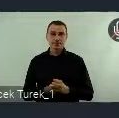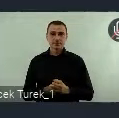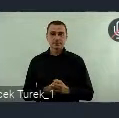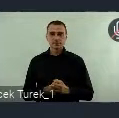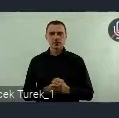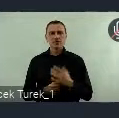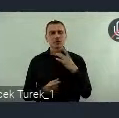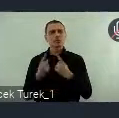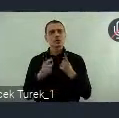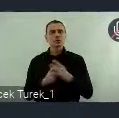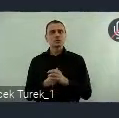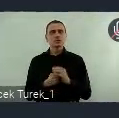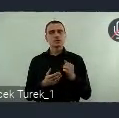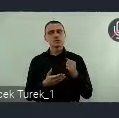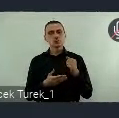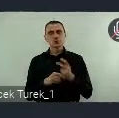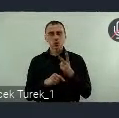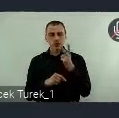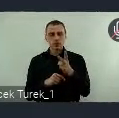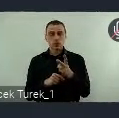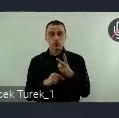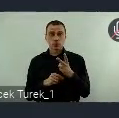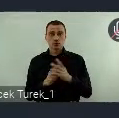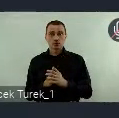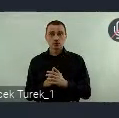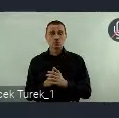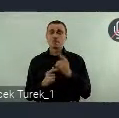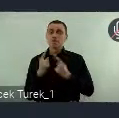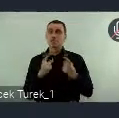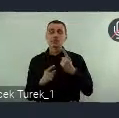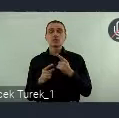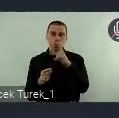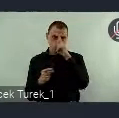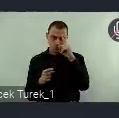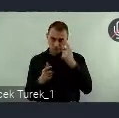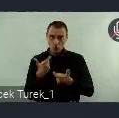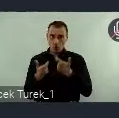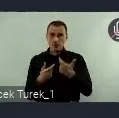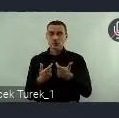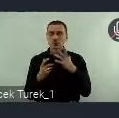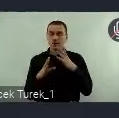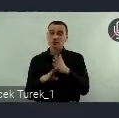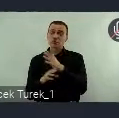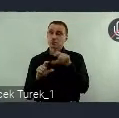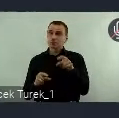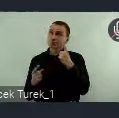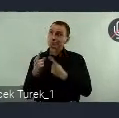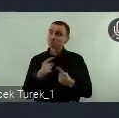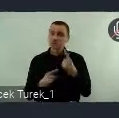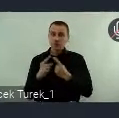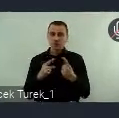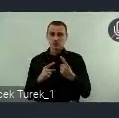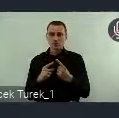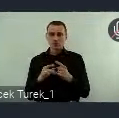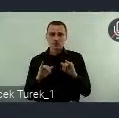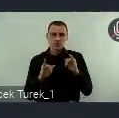zastanowić nad dostępnością Czyli my wychodzimy z założenia że przy każdym działaniu ludzkim musimy usiąść się zastanowić czy jeśli to